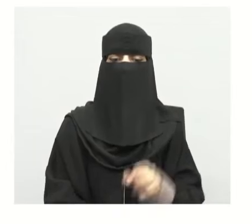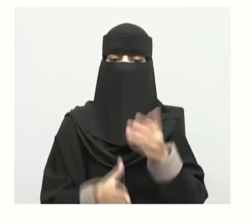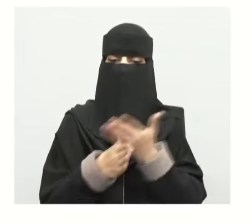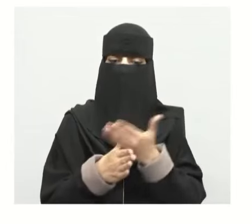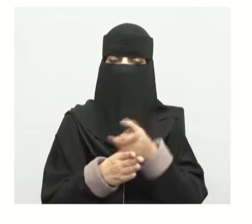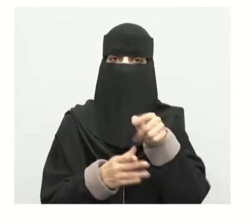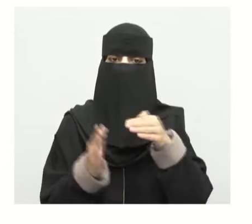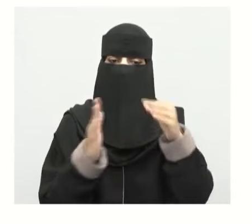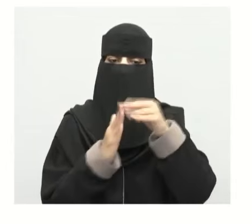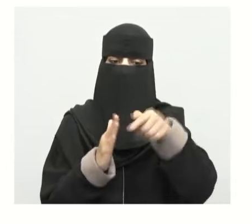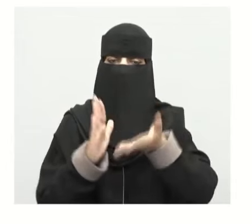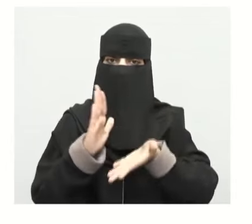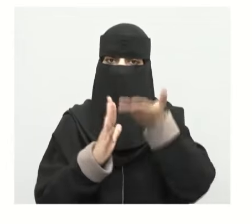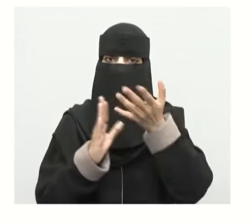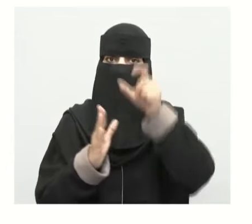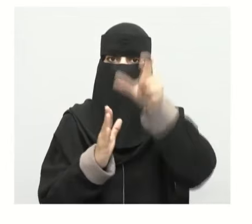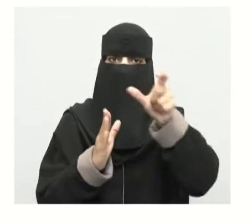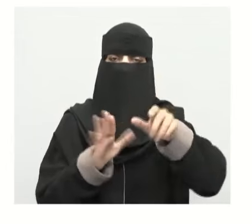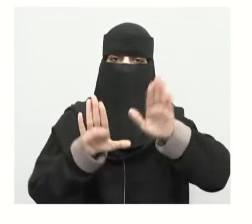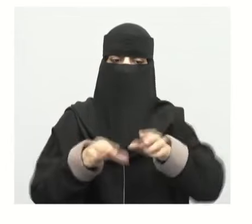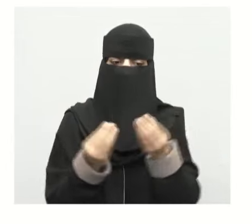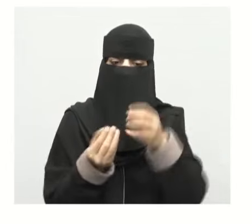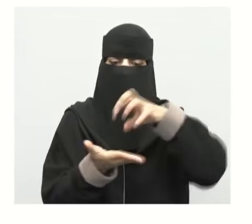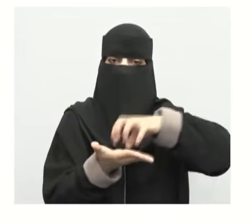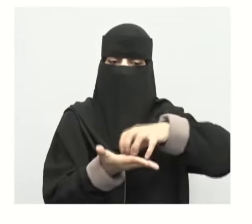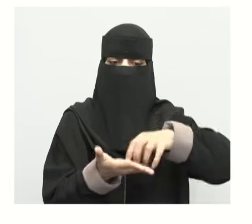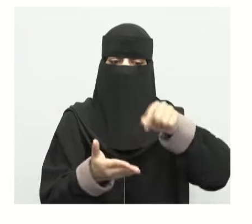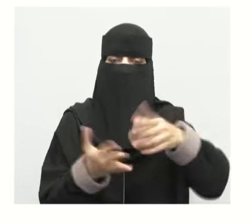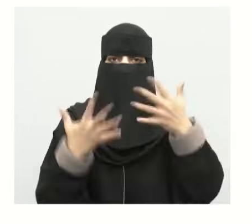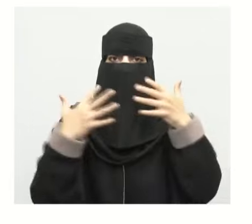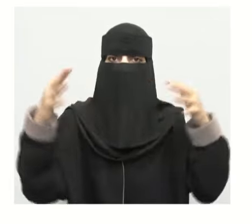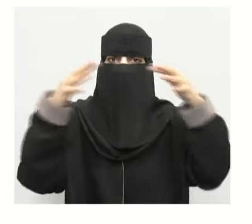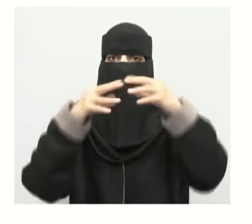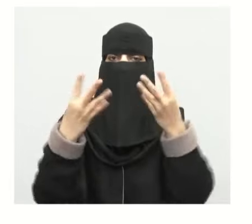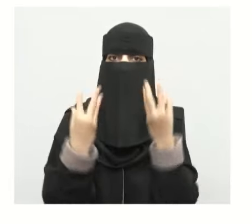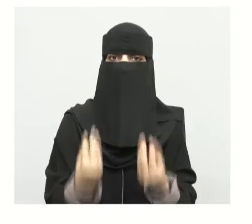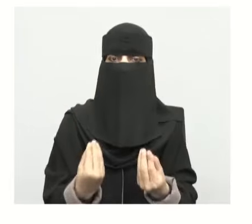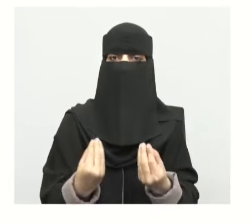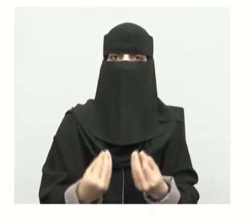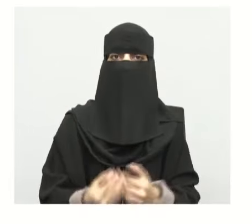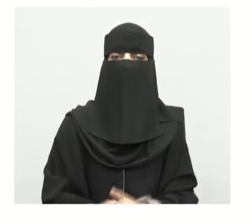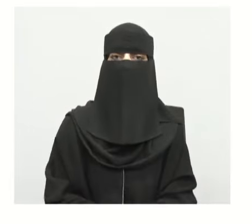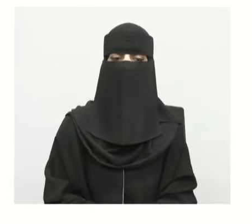ما الاسباب التي ادت الى زياده الكثافه السكانيه في المناطق ذات المناخ